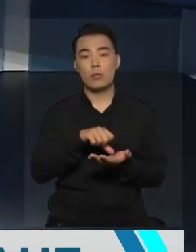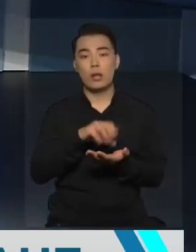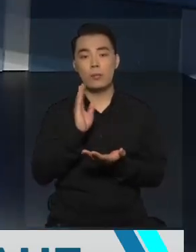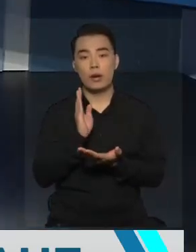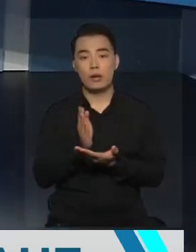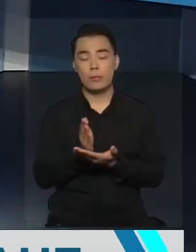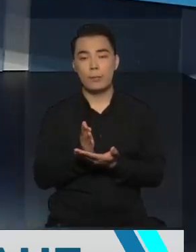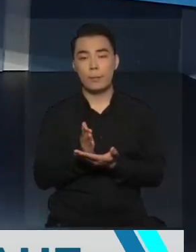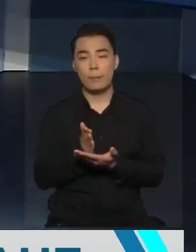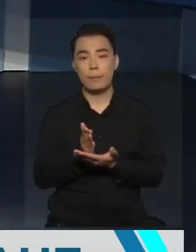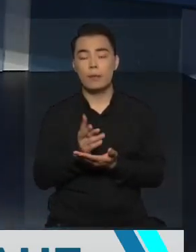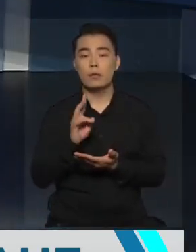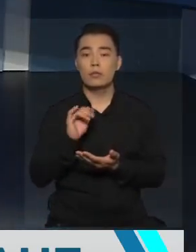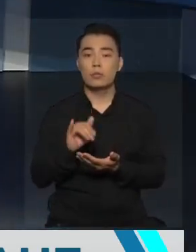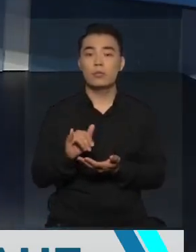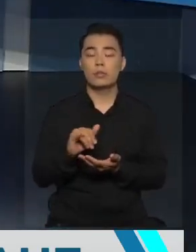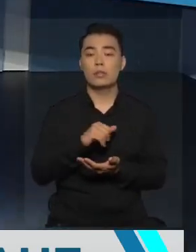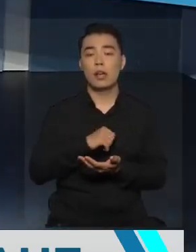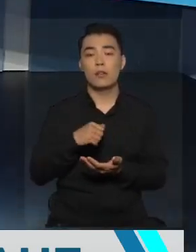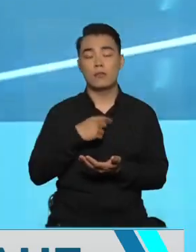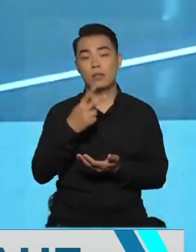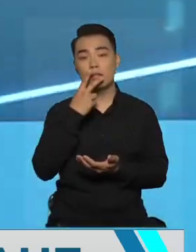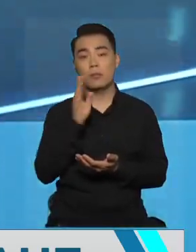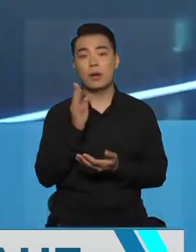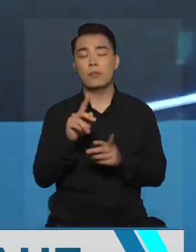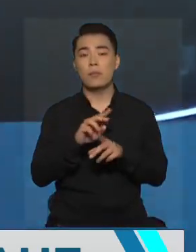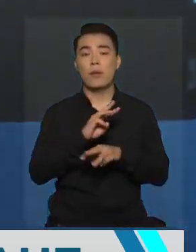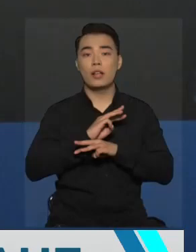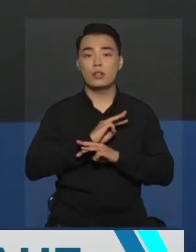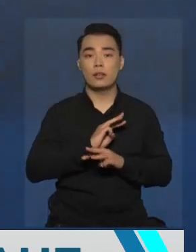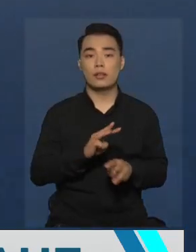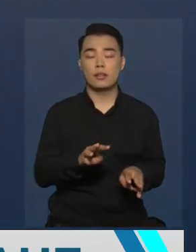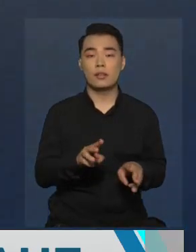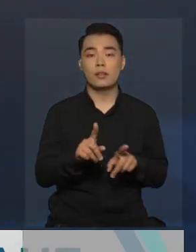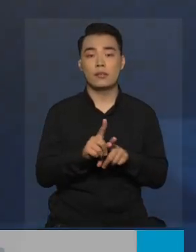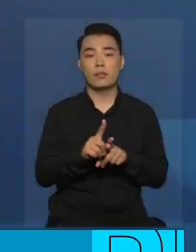Ну, мы видим, что Мажилис достаточно